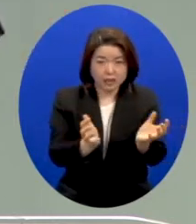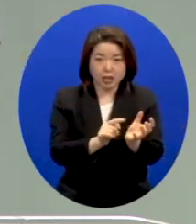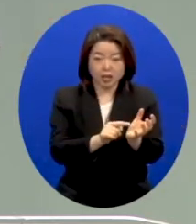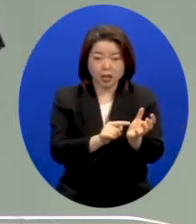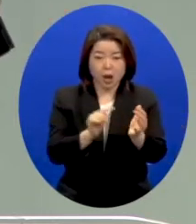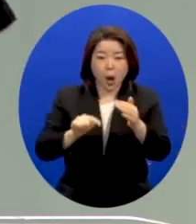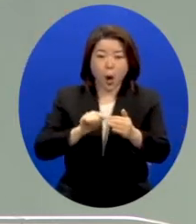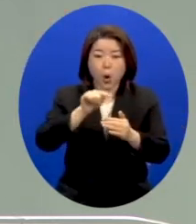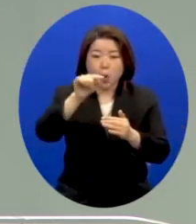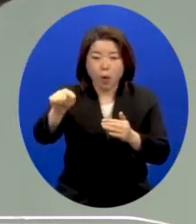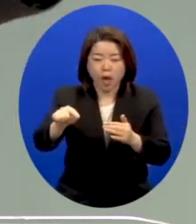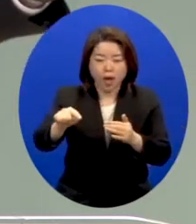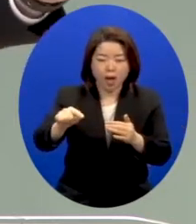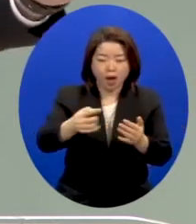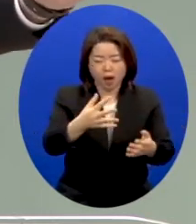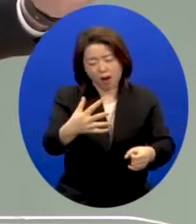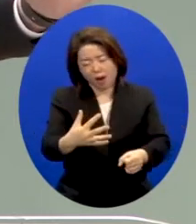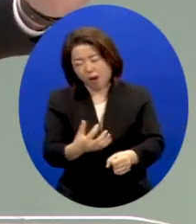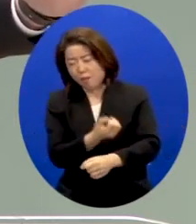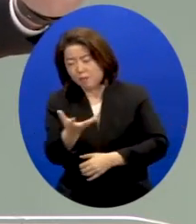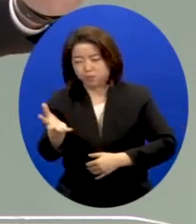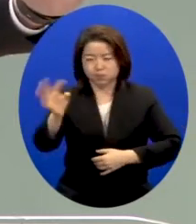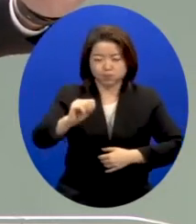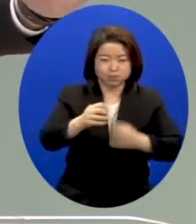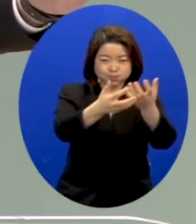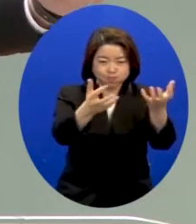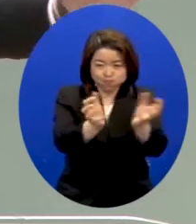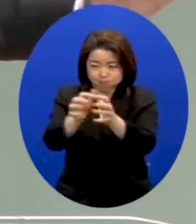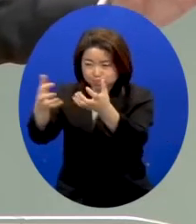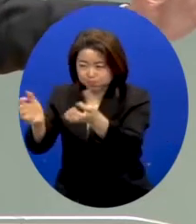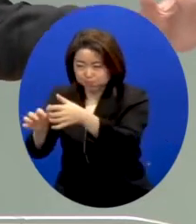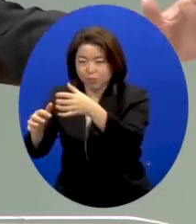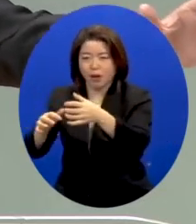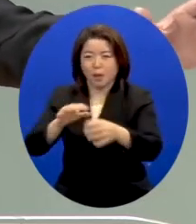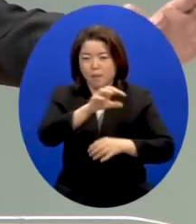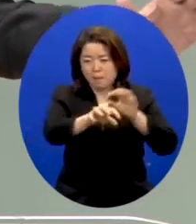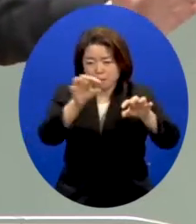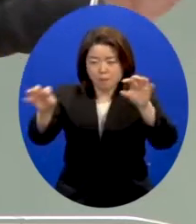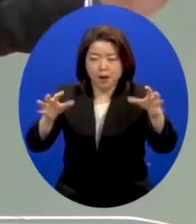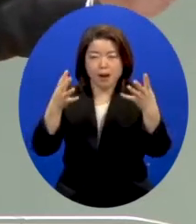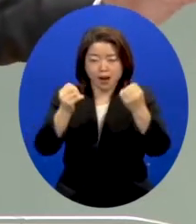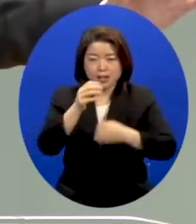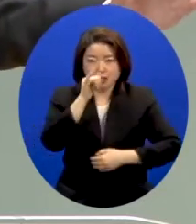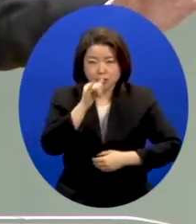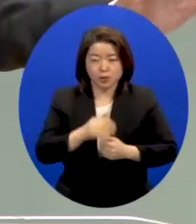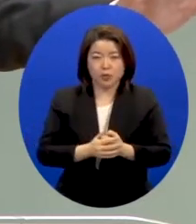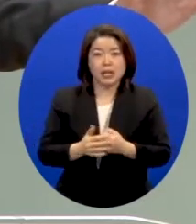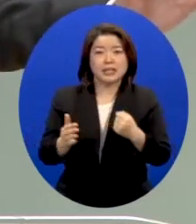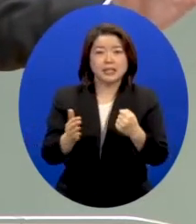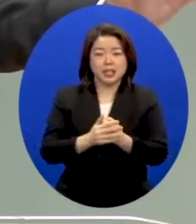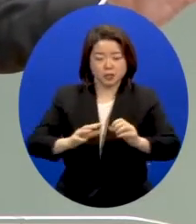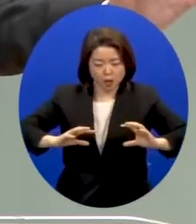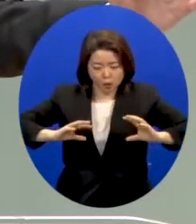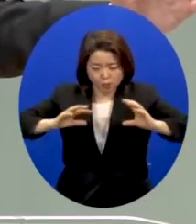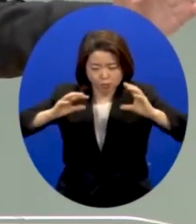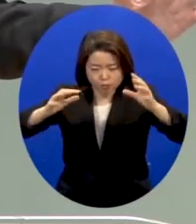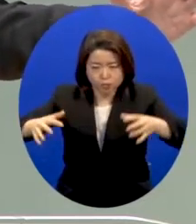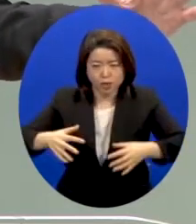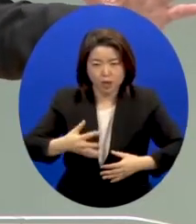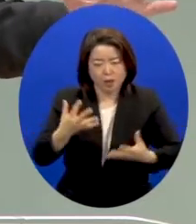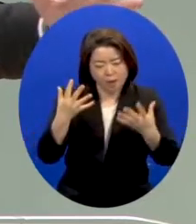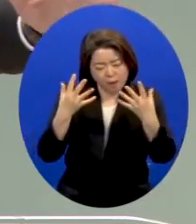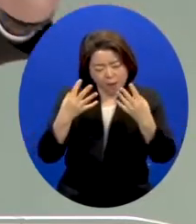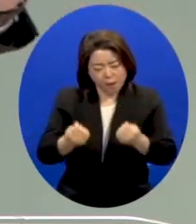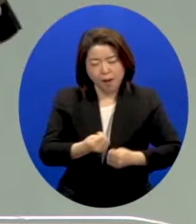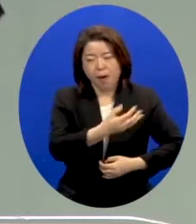수십 어깨가 이 우주의 있다고 합니다 그러니 이 우주에는 별들이 얼마나 많이 있겠습니까